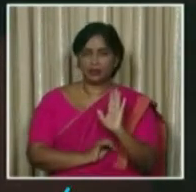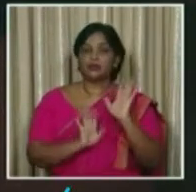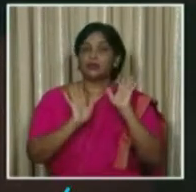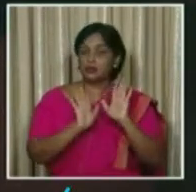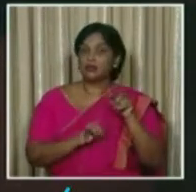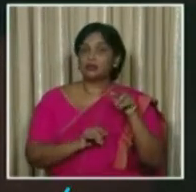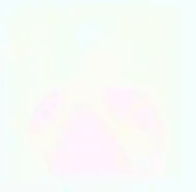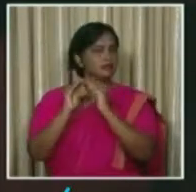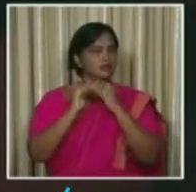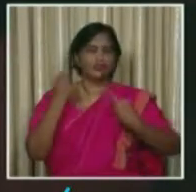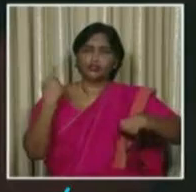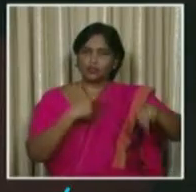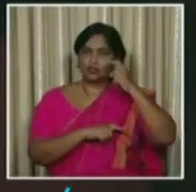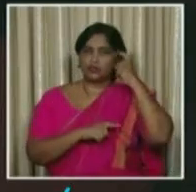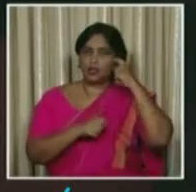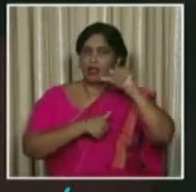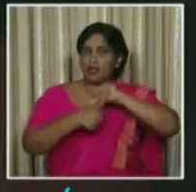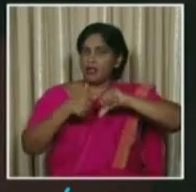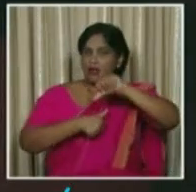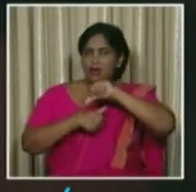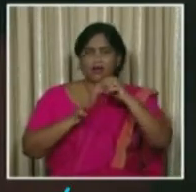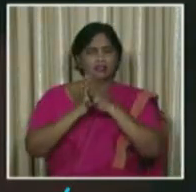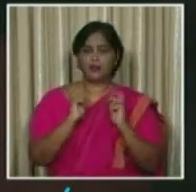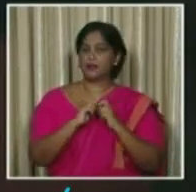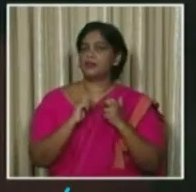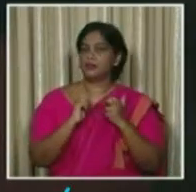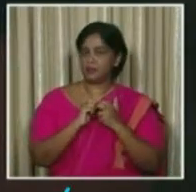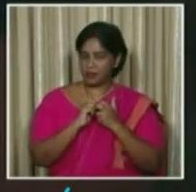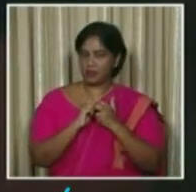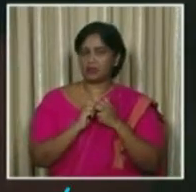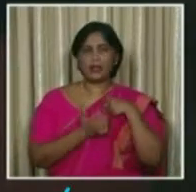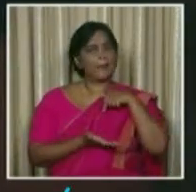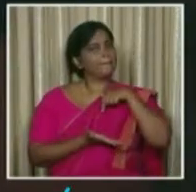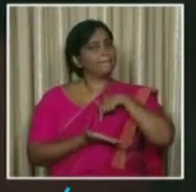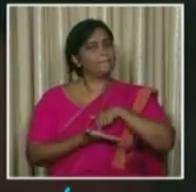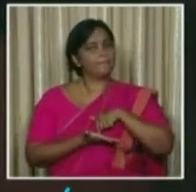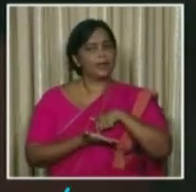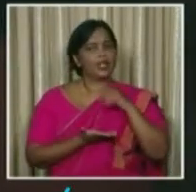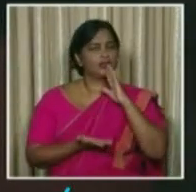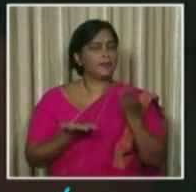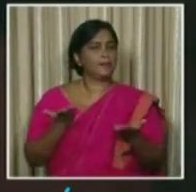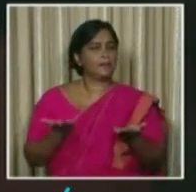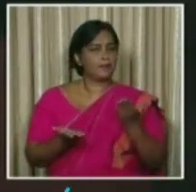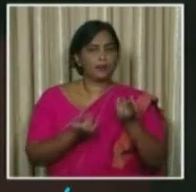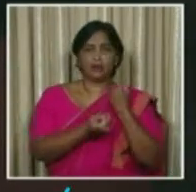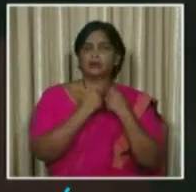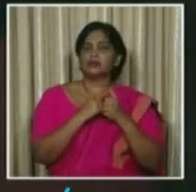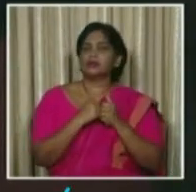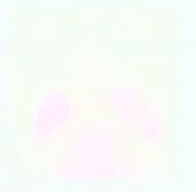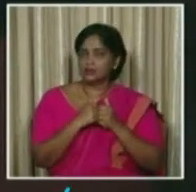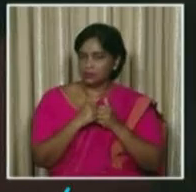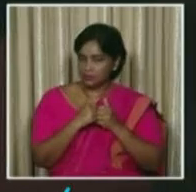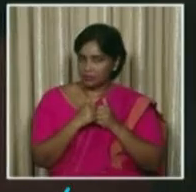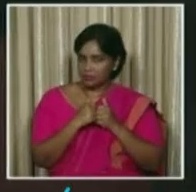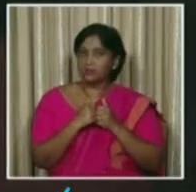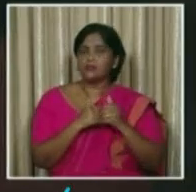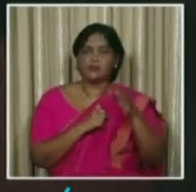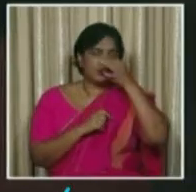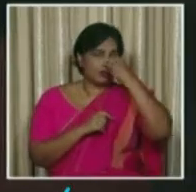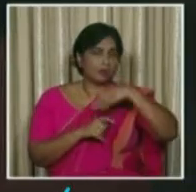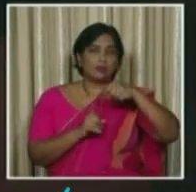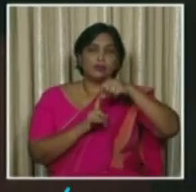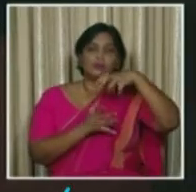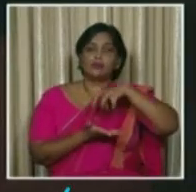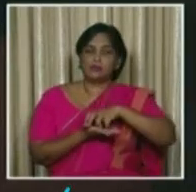මෙතන අමාත්‍යංශ අතරේ ආයතන අතරේ විශාල ගැටලුවක් තිබුණා. මැද ඉඳගෙන අපක්ෂපාත පරීක්ෂණයකින් මේක මේ සාධාරණය මාතර දිස්ත්‍රික්කයේ